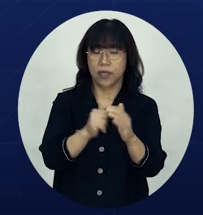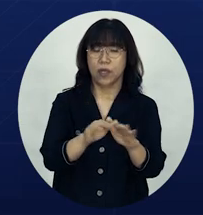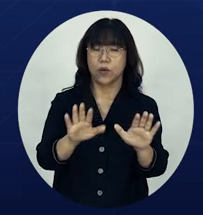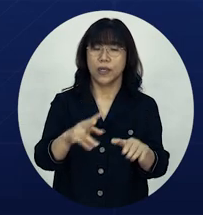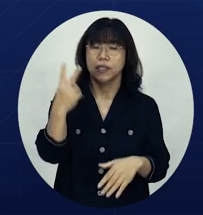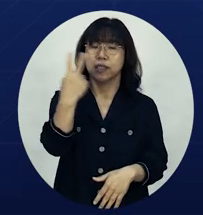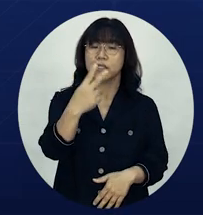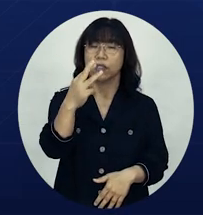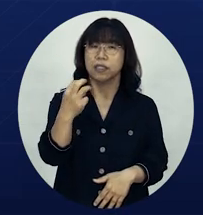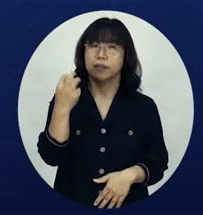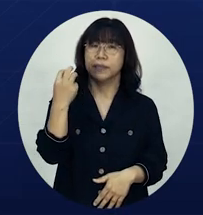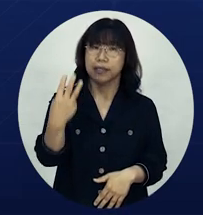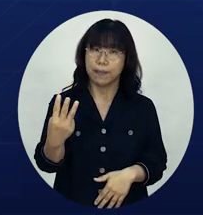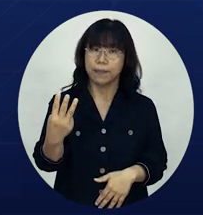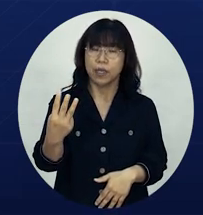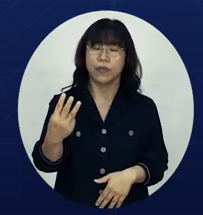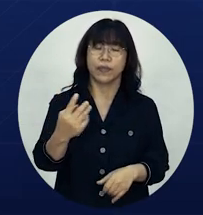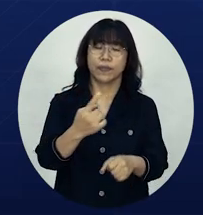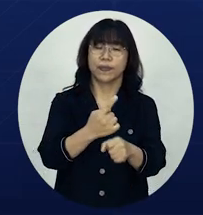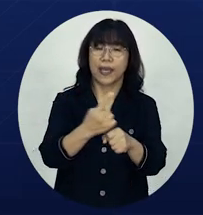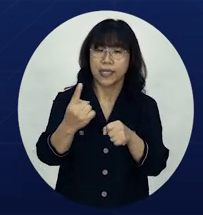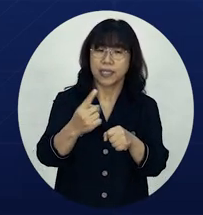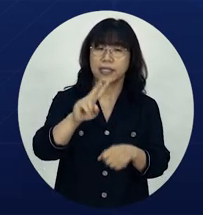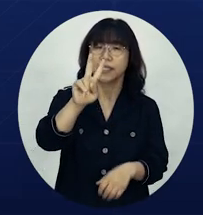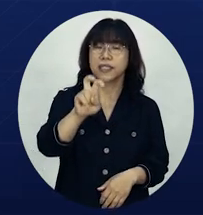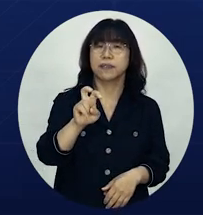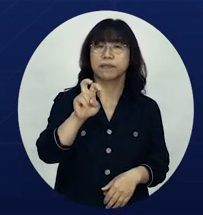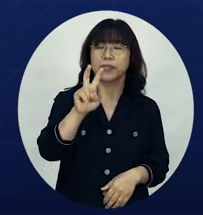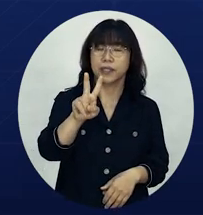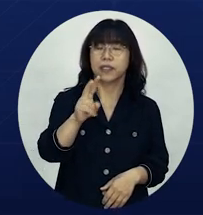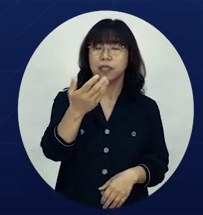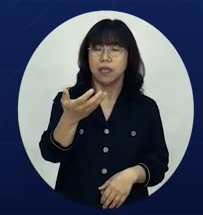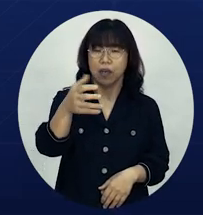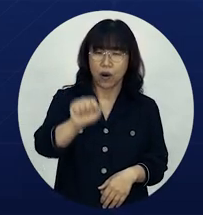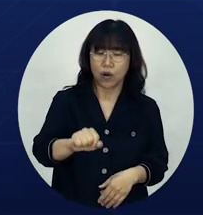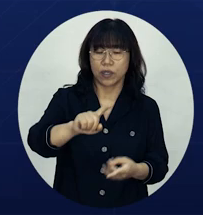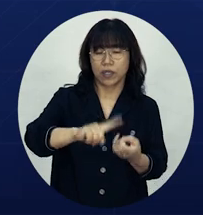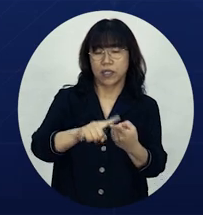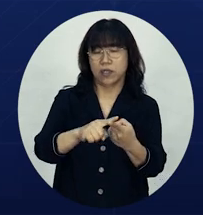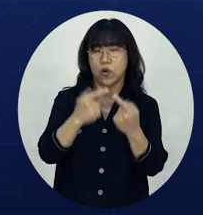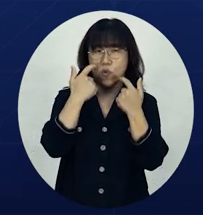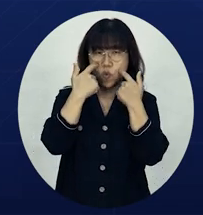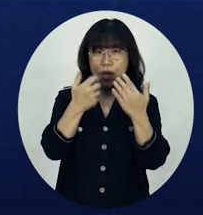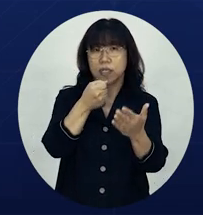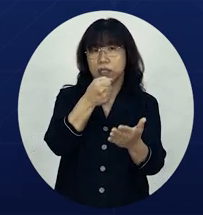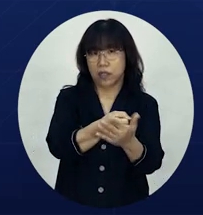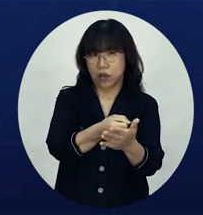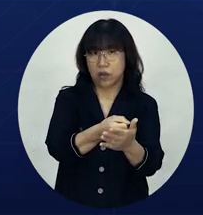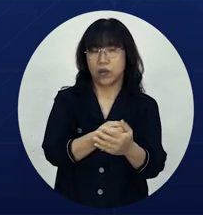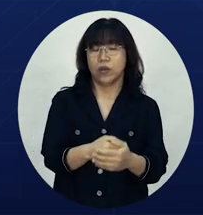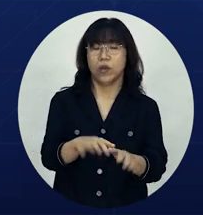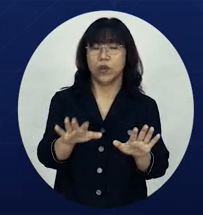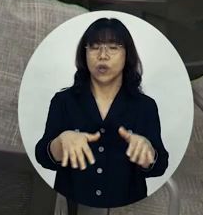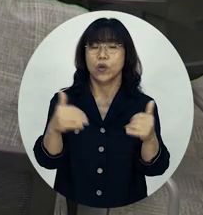회의에서는 2023년 주민참여예산 21억 애 원 규모의 사업을 최종 확정했습니다